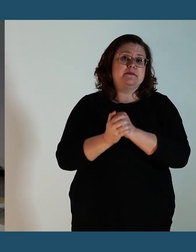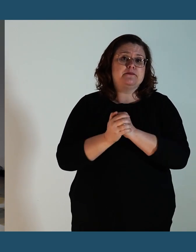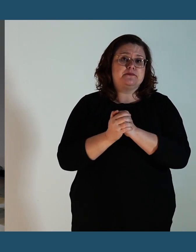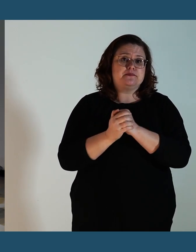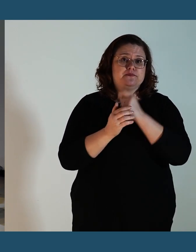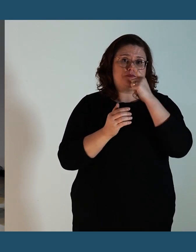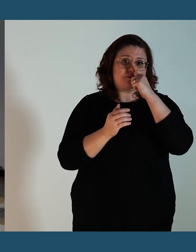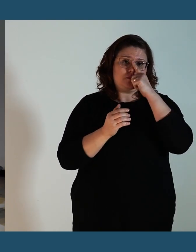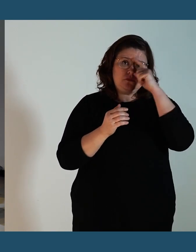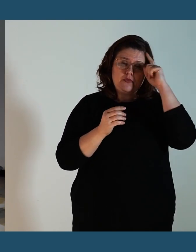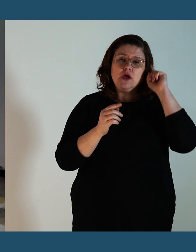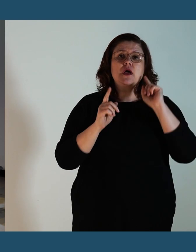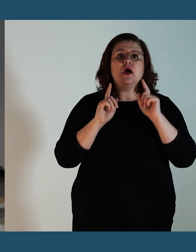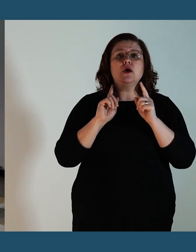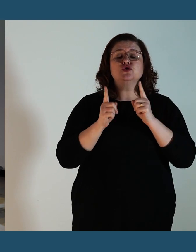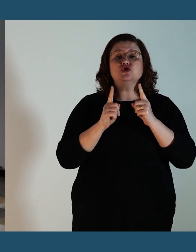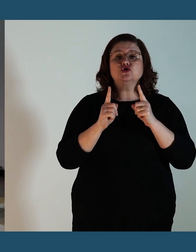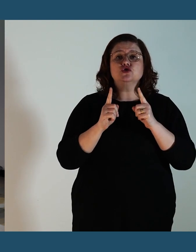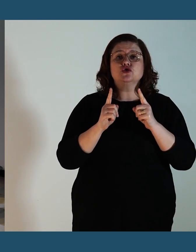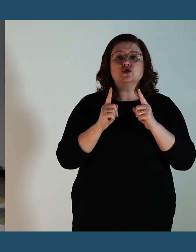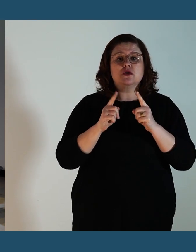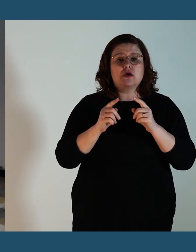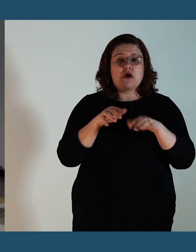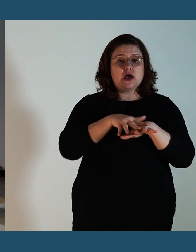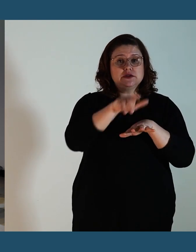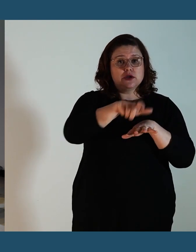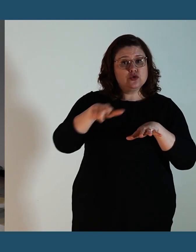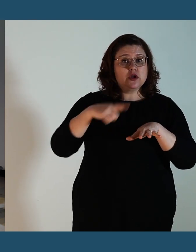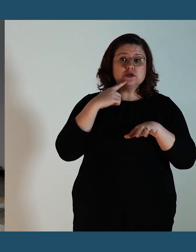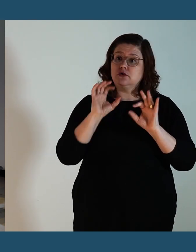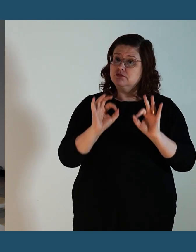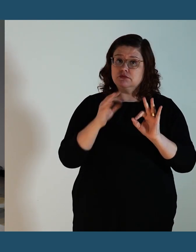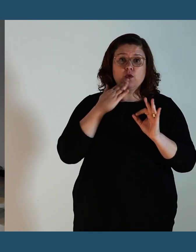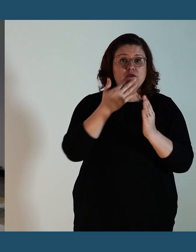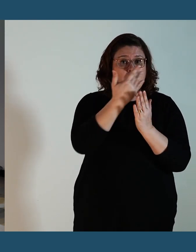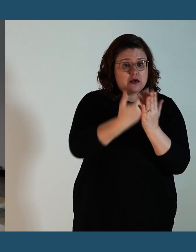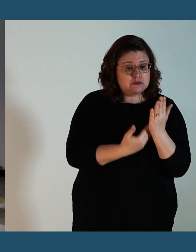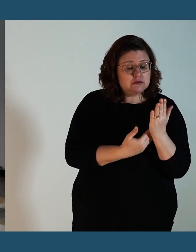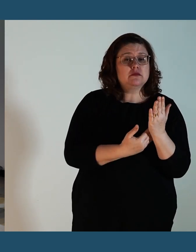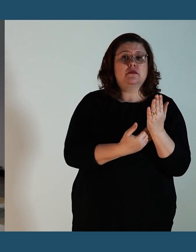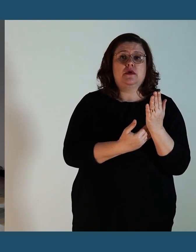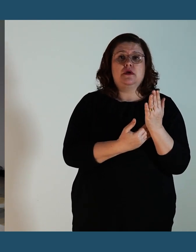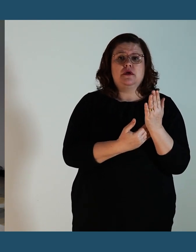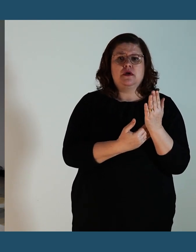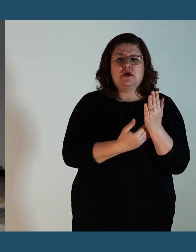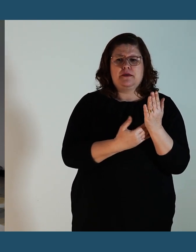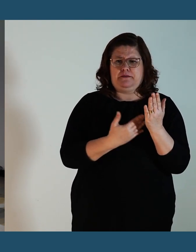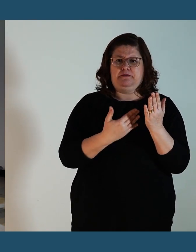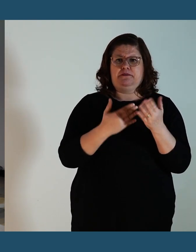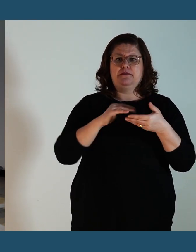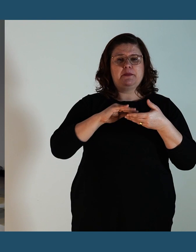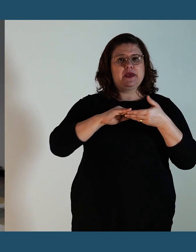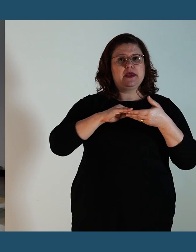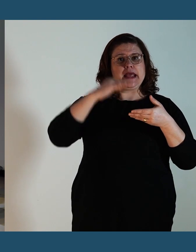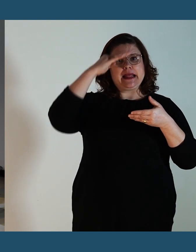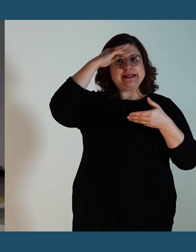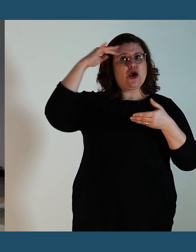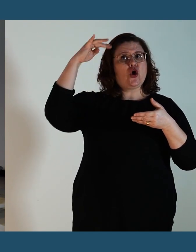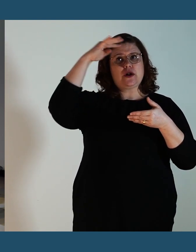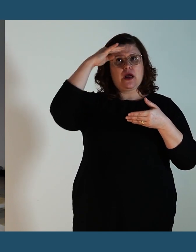se, että asiantuntijat on laajasti sitä mieltä, että se oli hyvä esitys, niin meillä on niin tällainen teoreettinen